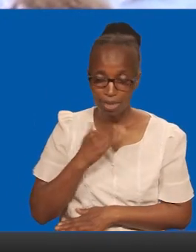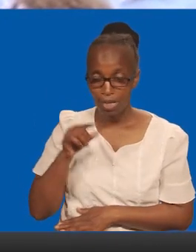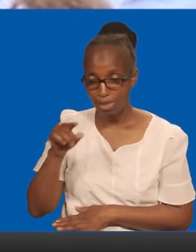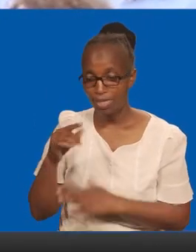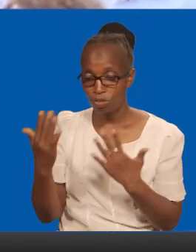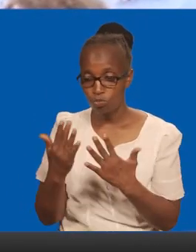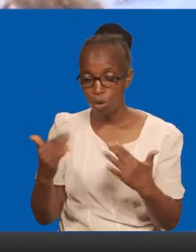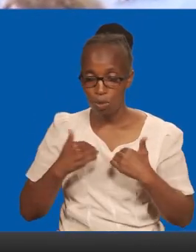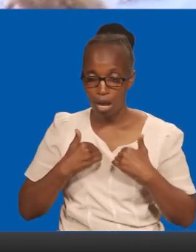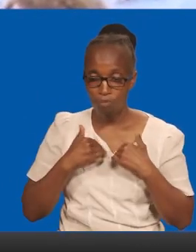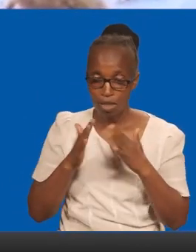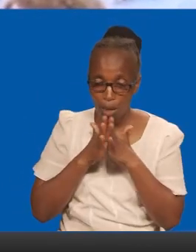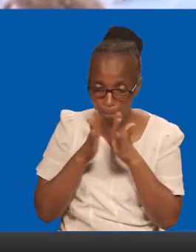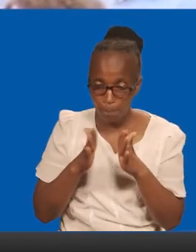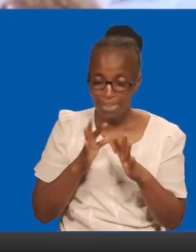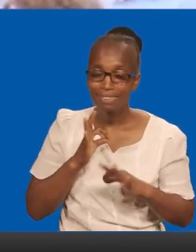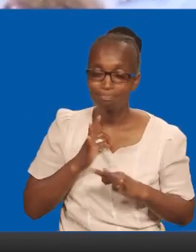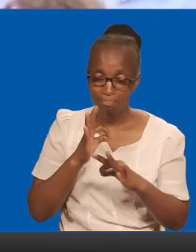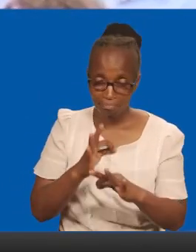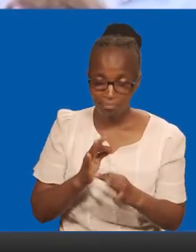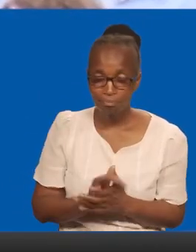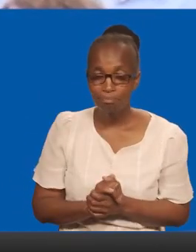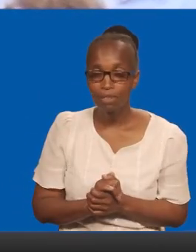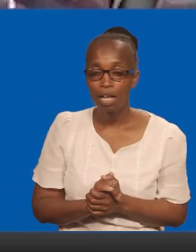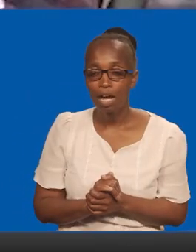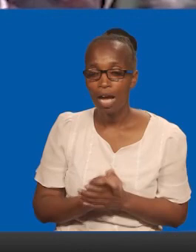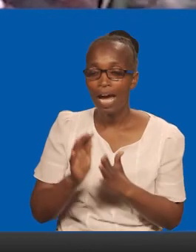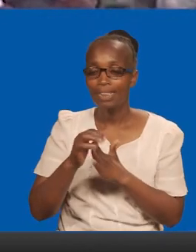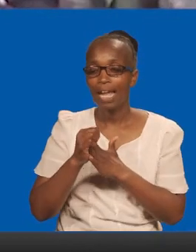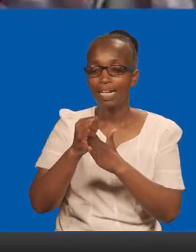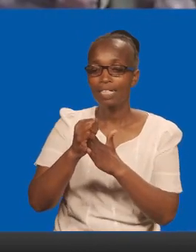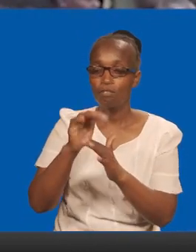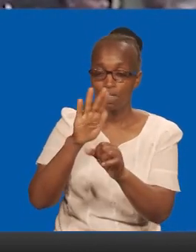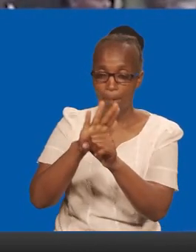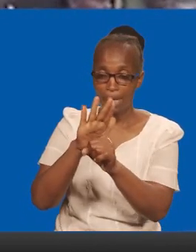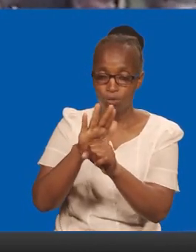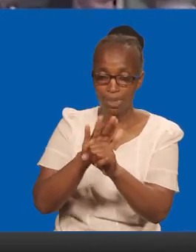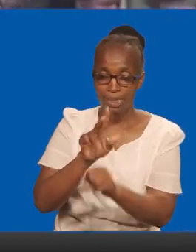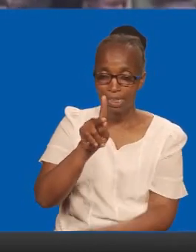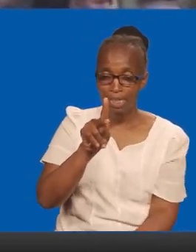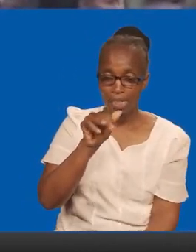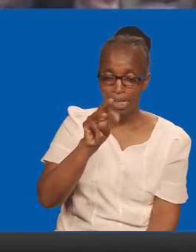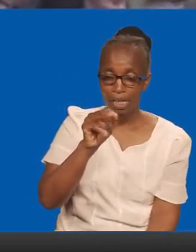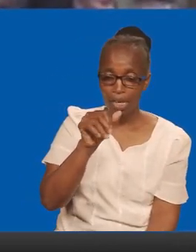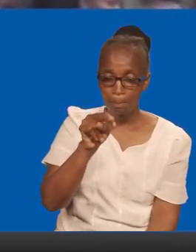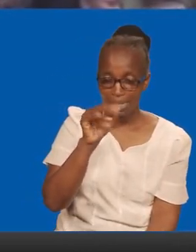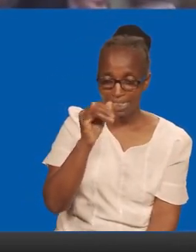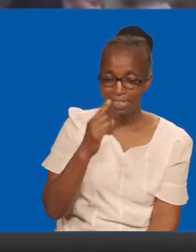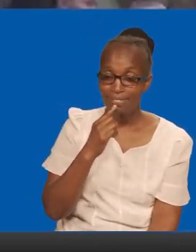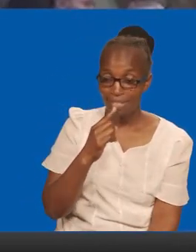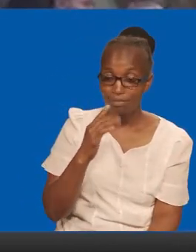That is the right thing to do, and that is where public interest is. Naye kiongozi walio wengi bungeni Kimani